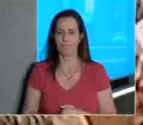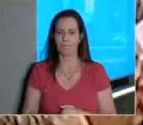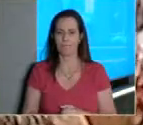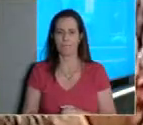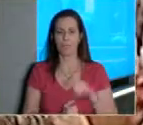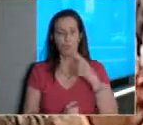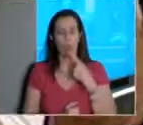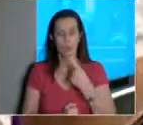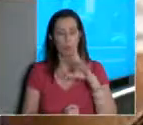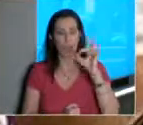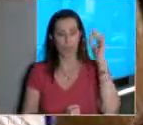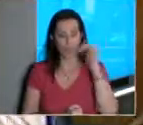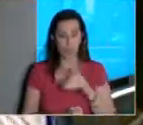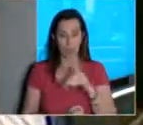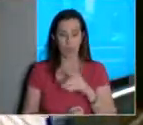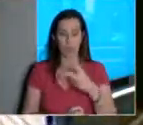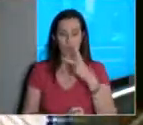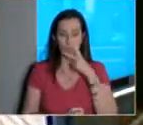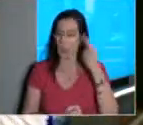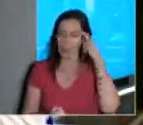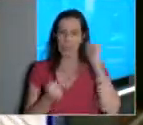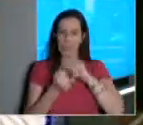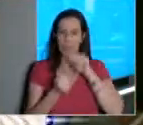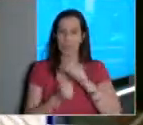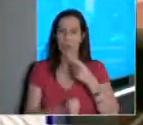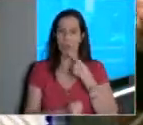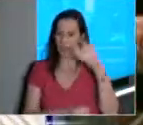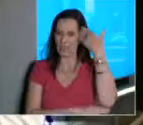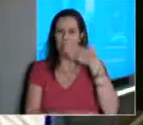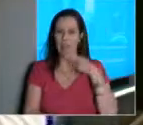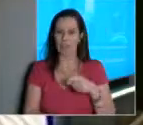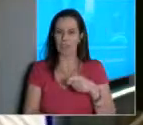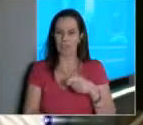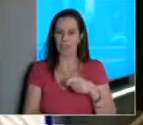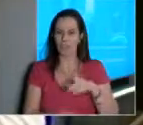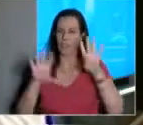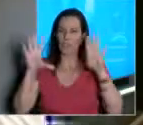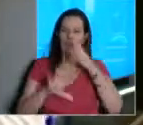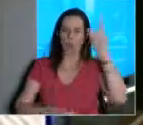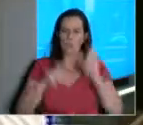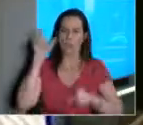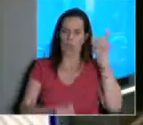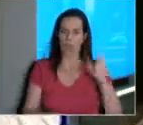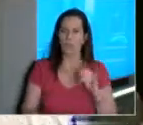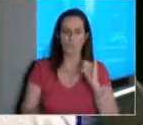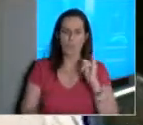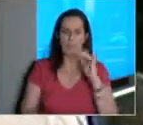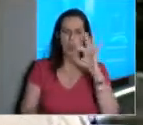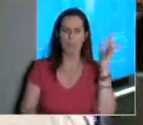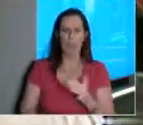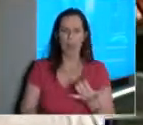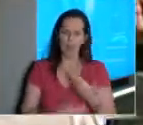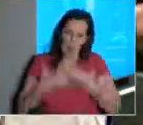50,000. כשאתם אומרים 50,000, תראו את הטמטום. אתם אומרים, הרי מדינת ישראל, 9 מיליון אזרחים יש, מה זה